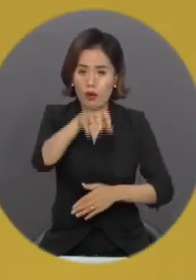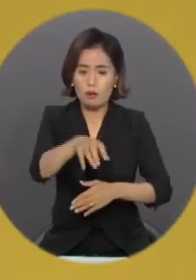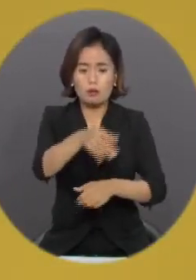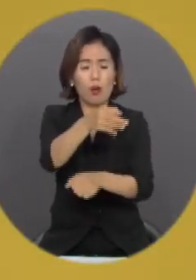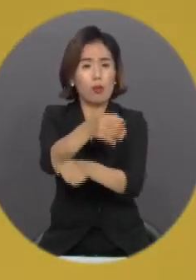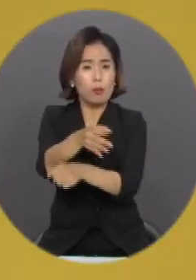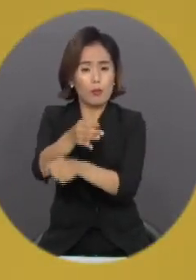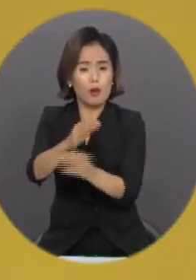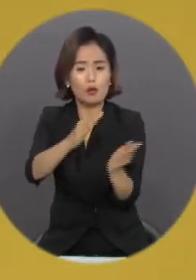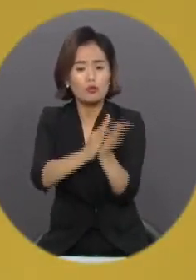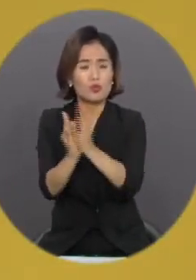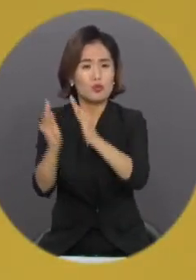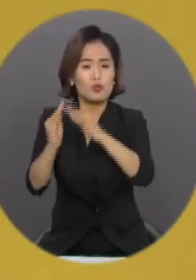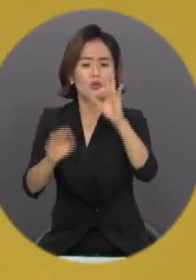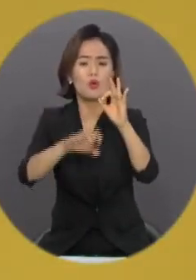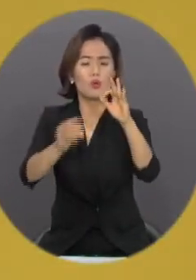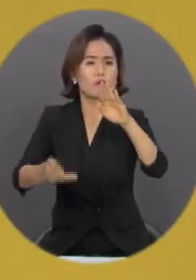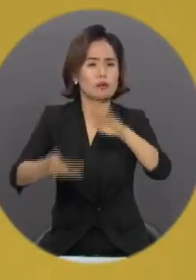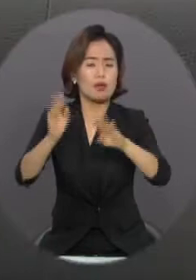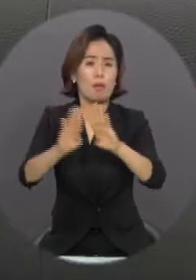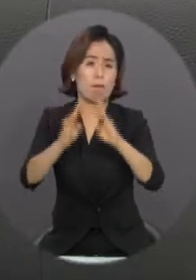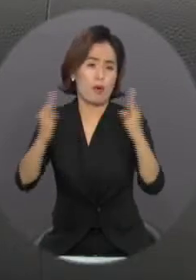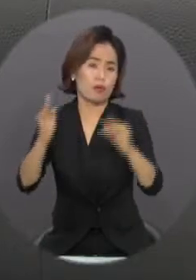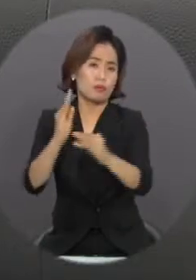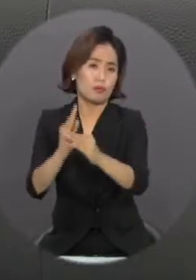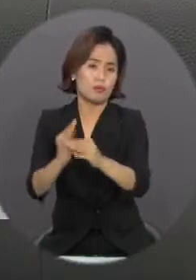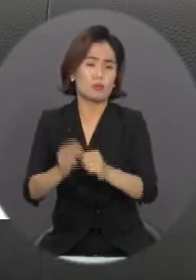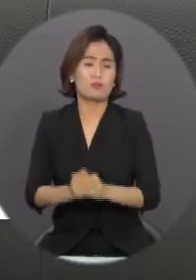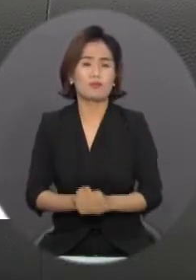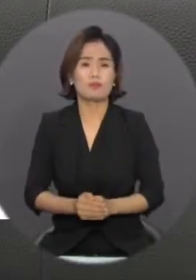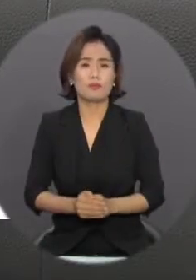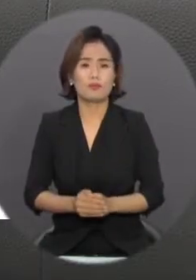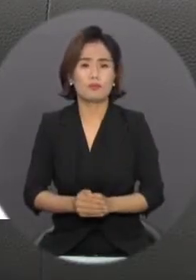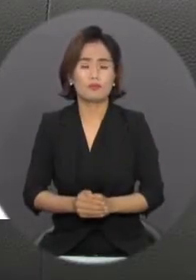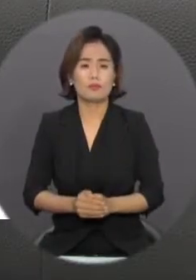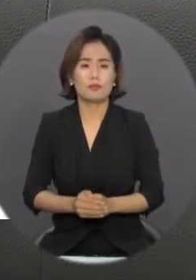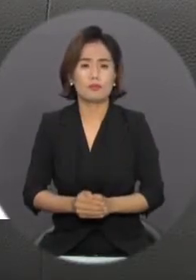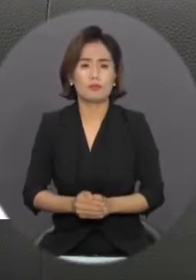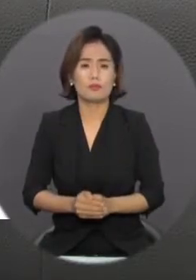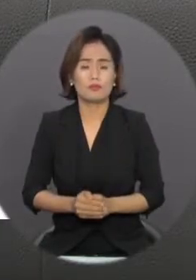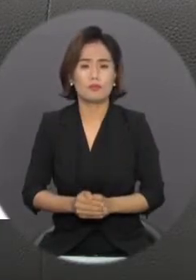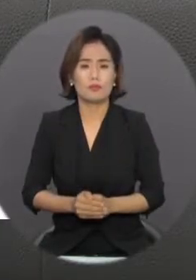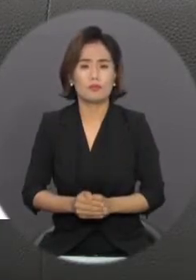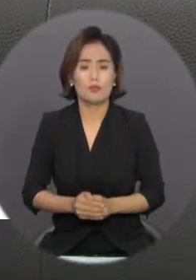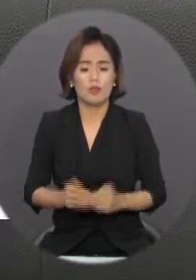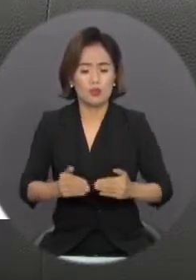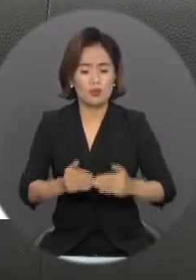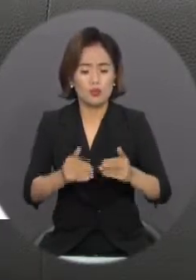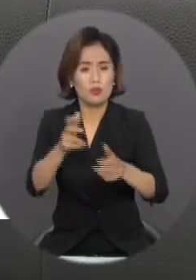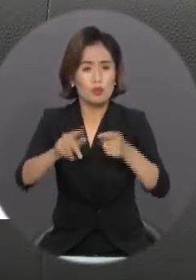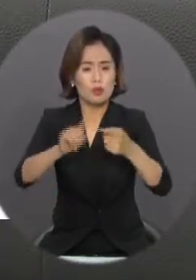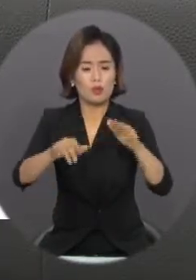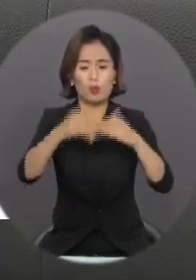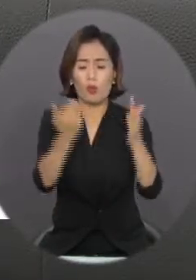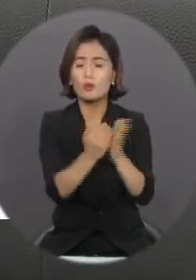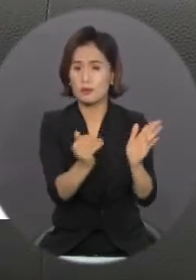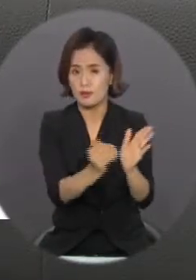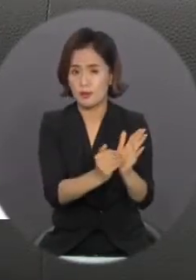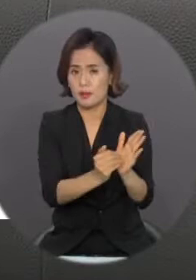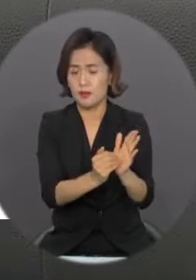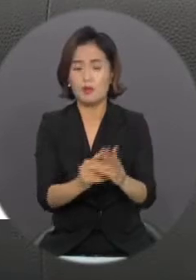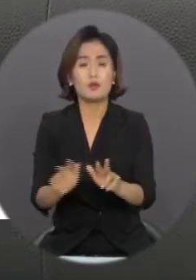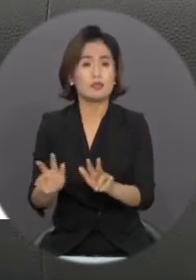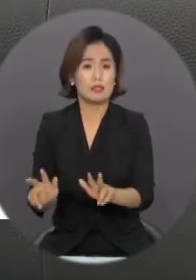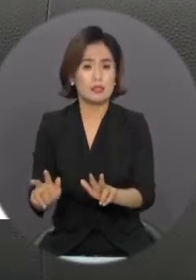유치원을 10곳 넘게 개원한 곳도 있습니다. 당초에 1차로 지금 추진했던 사업은 종료된 사업이고요.